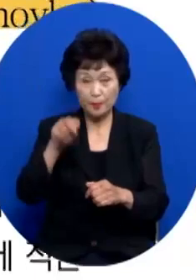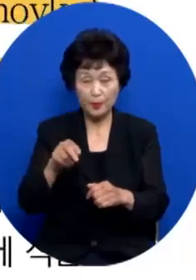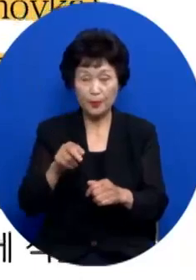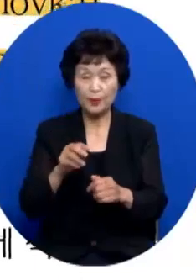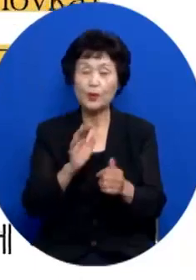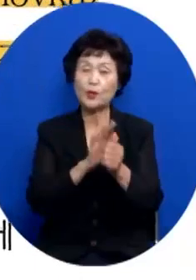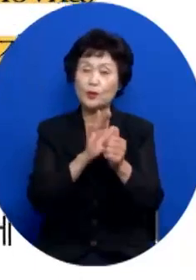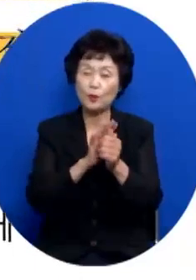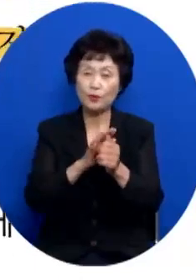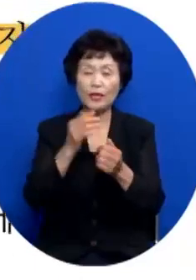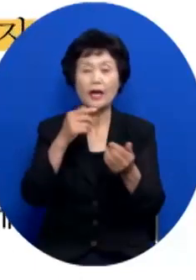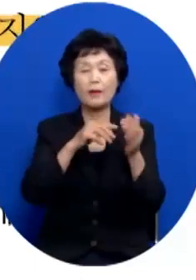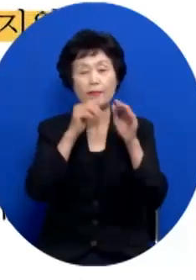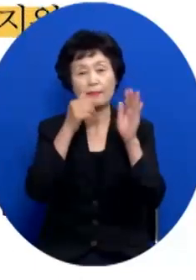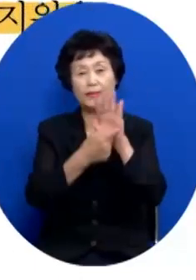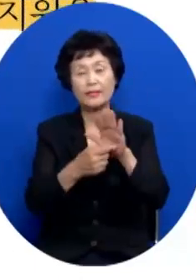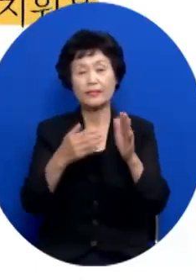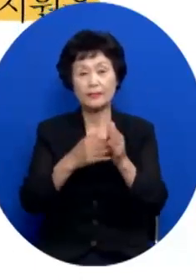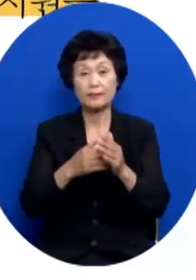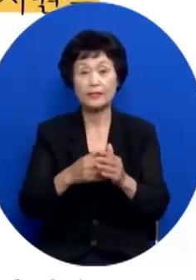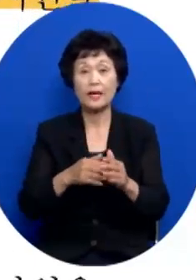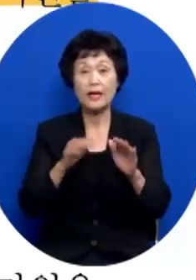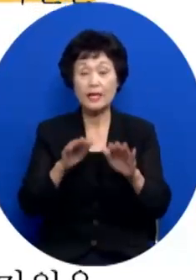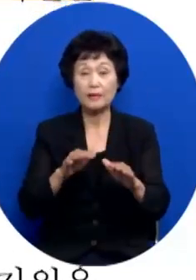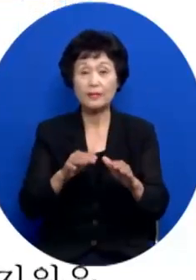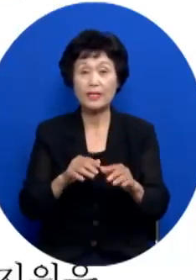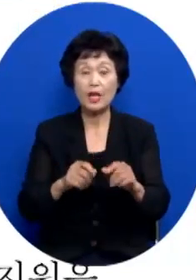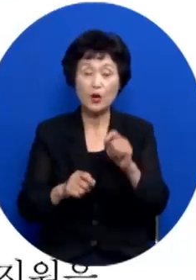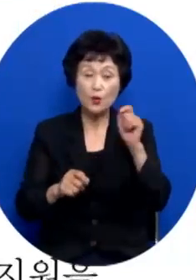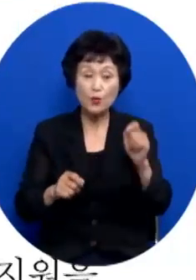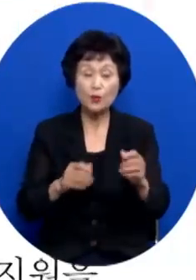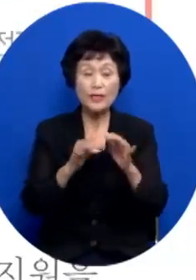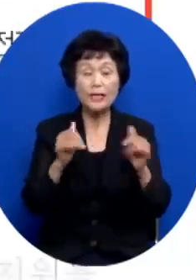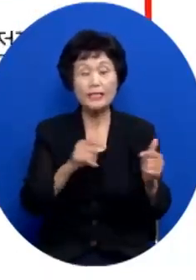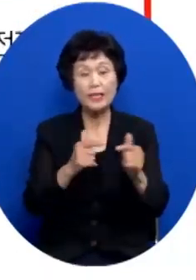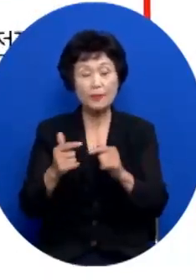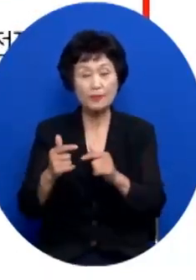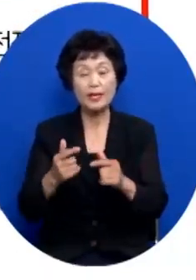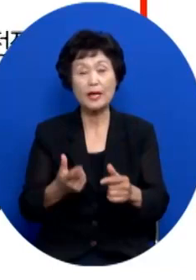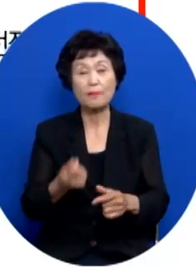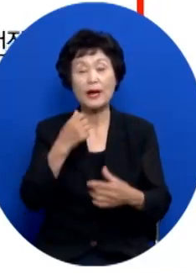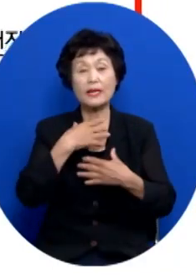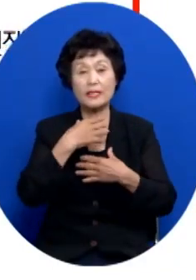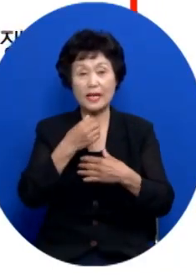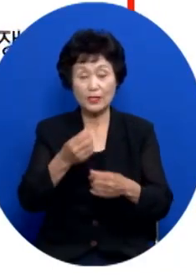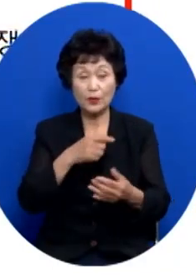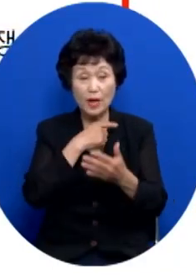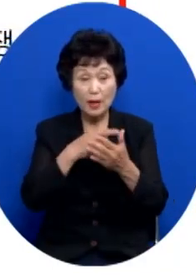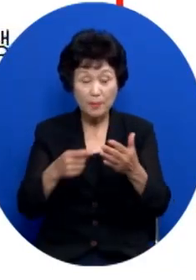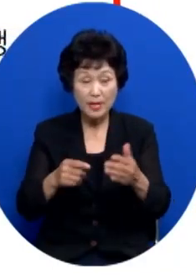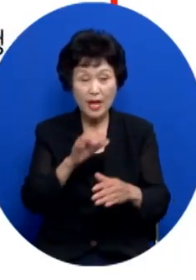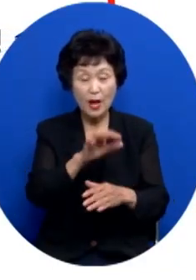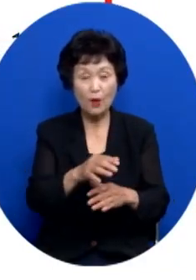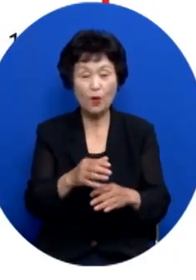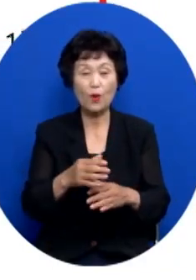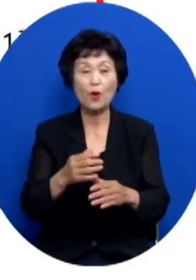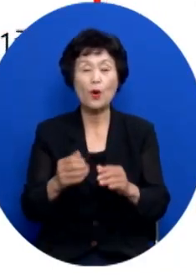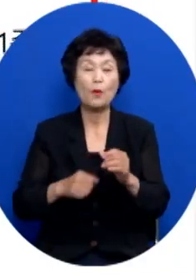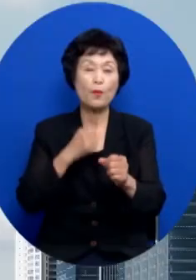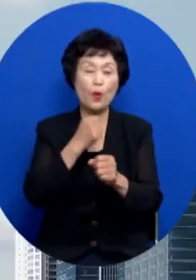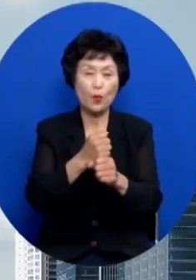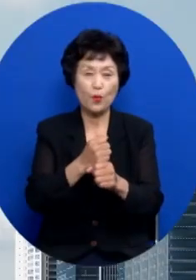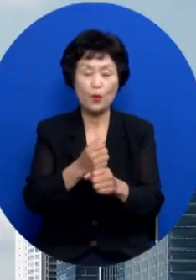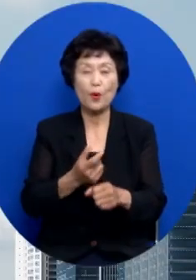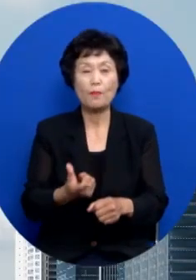계획이라고 밝혔습니다. 외교부는 이번 지원이 우크라이나 국민의 조속한 안정과 피해 지역 복구에 도움이 되길 바란다고 전했습니다.